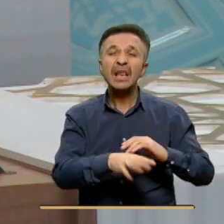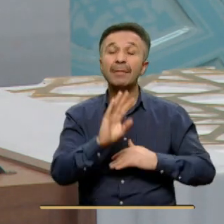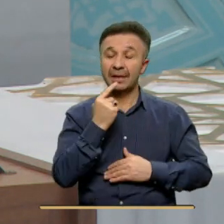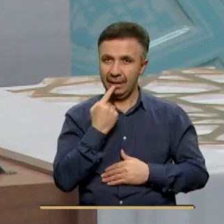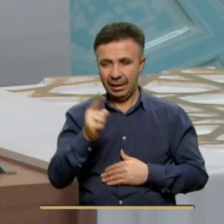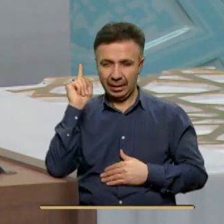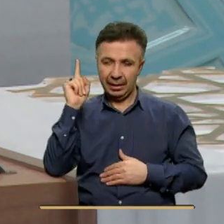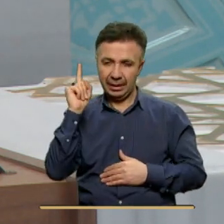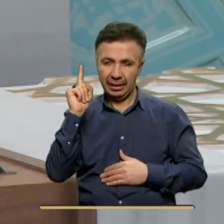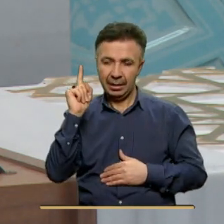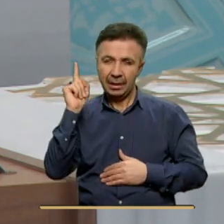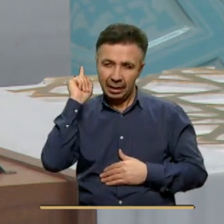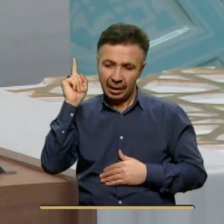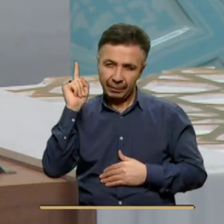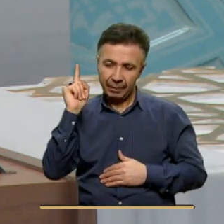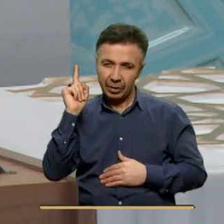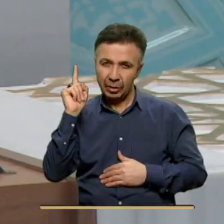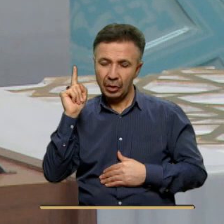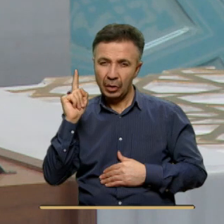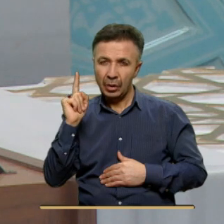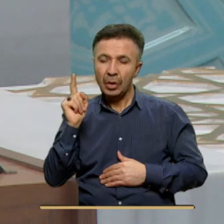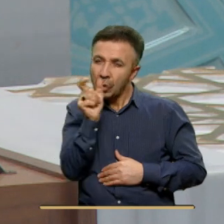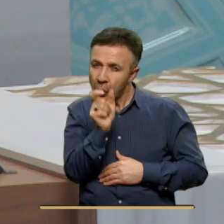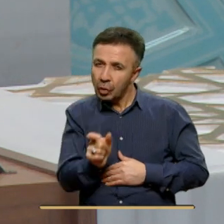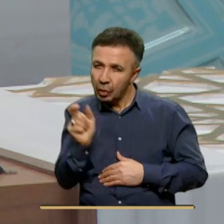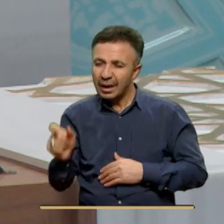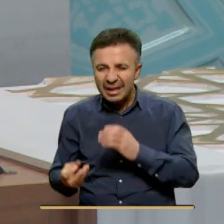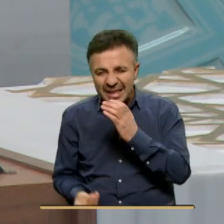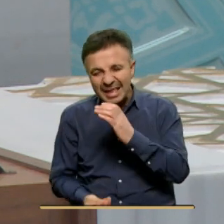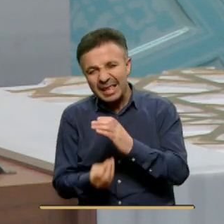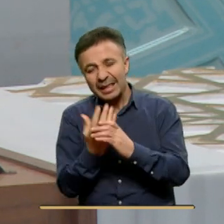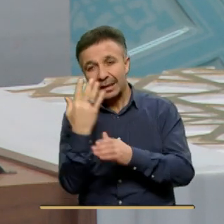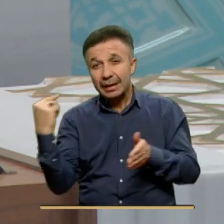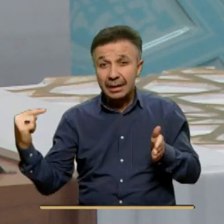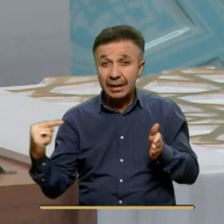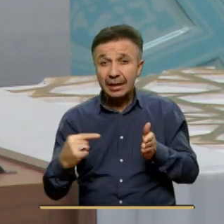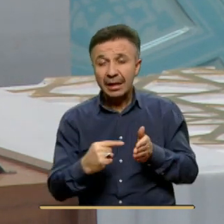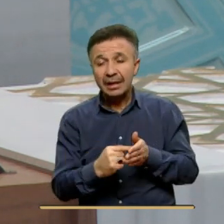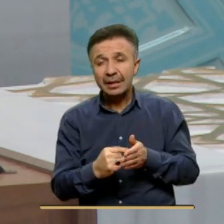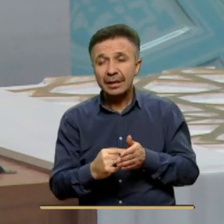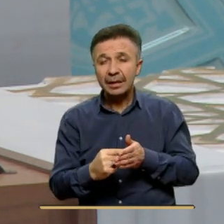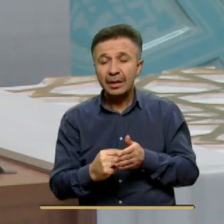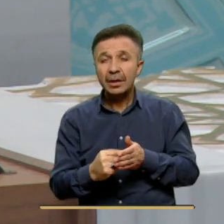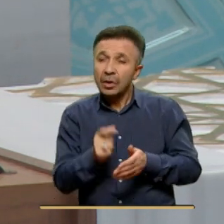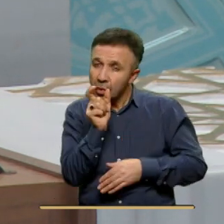Celaluhu kullarının yaratılış gayesini, kullarının